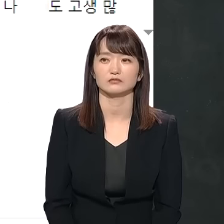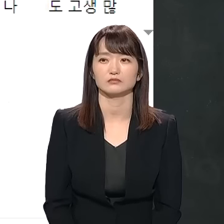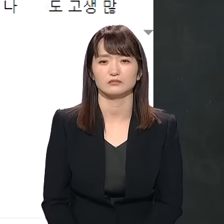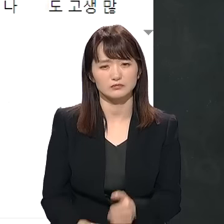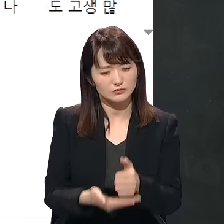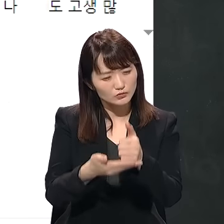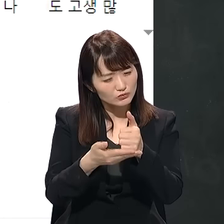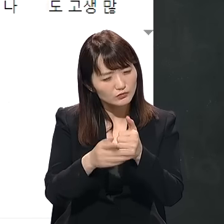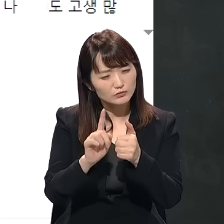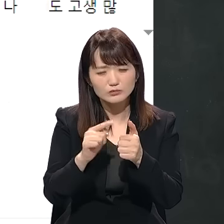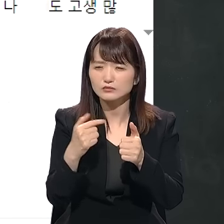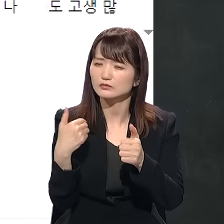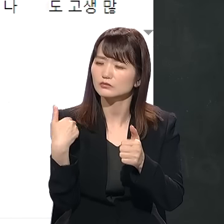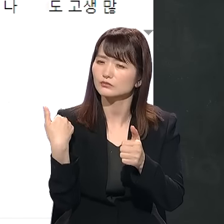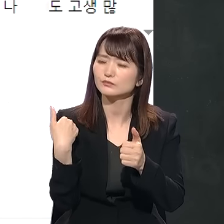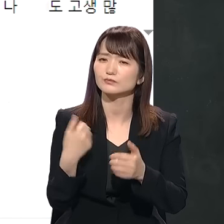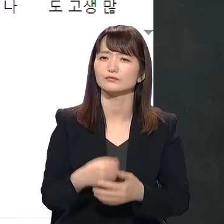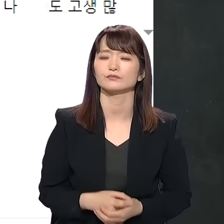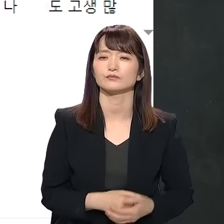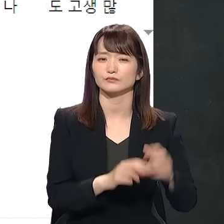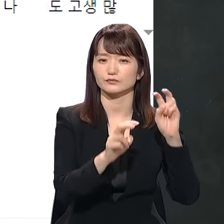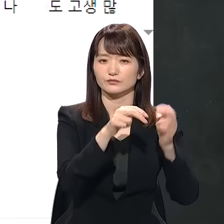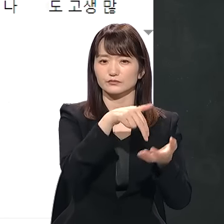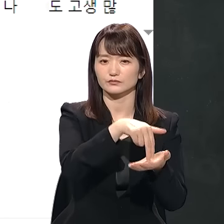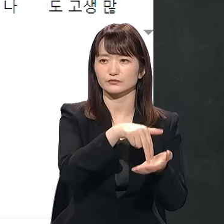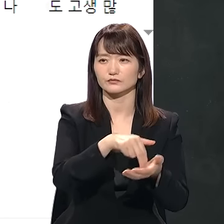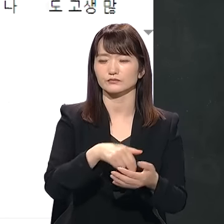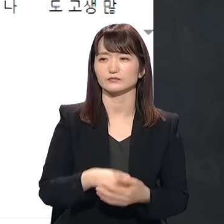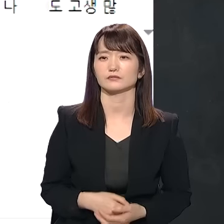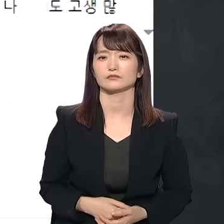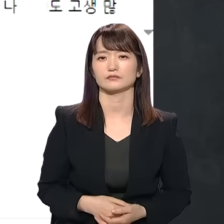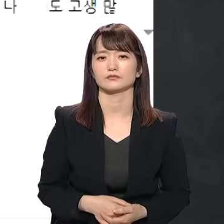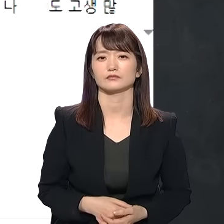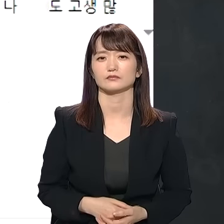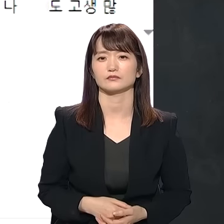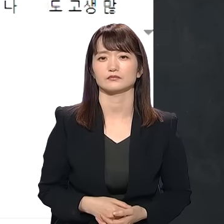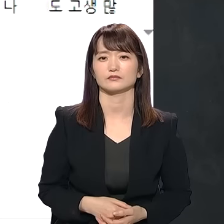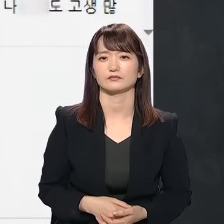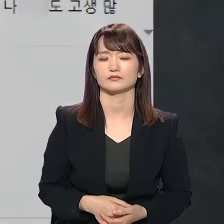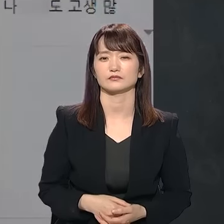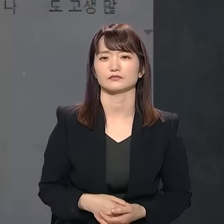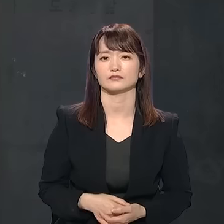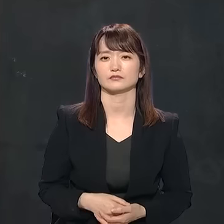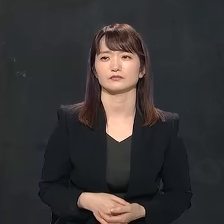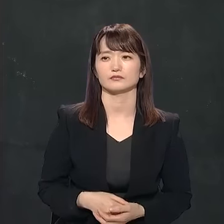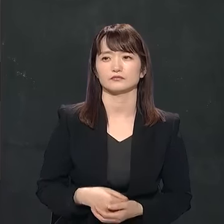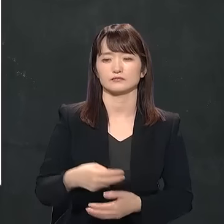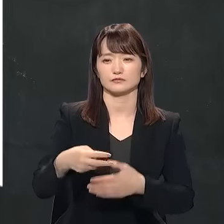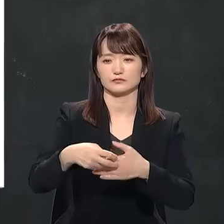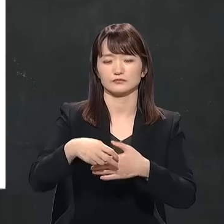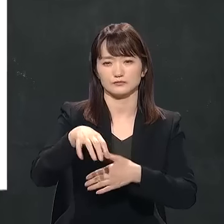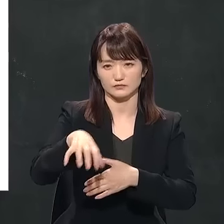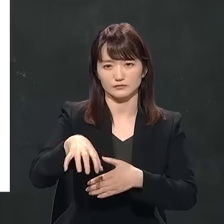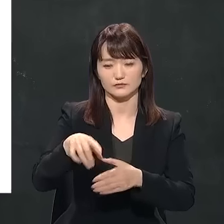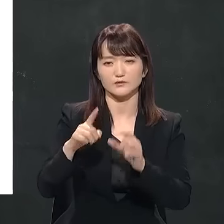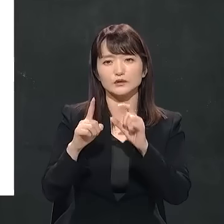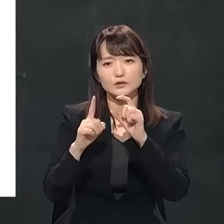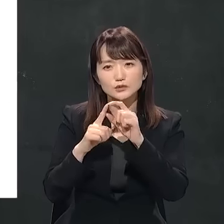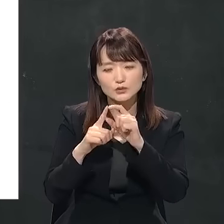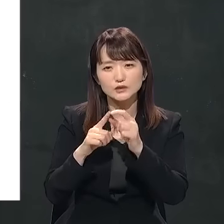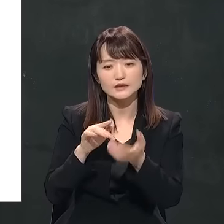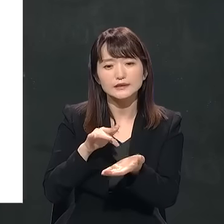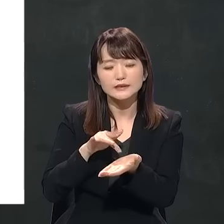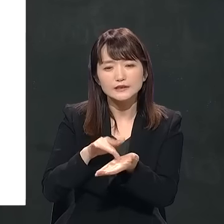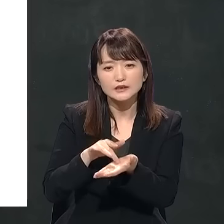한다라고 해야 될까요 업체 이렇게 설명을 해요 프레시 카데바 하는게 의료현장 용어이고 그게 특별히 약품 같은 걸로 처리를 하지